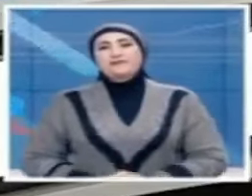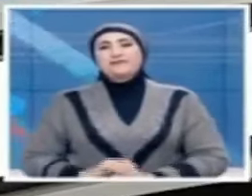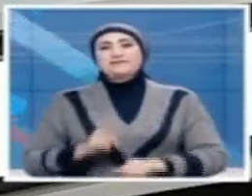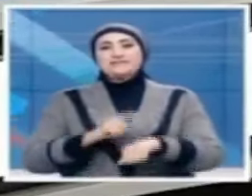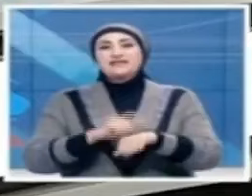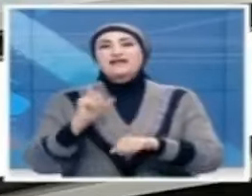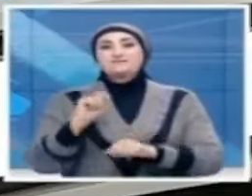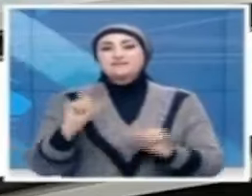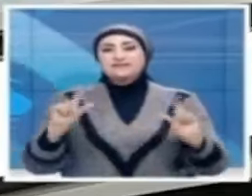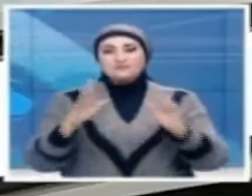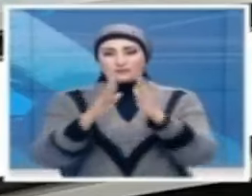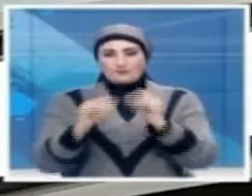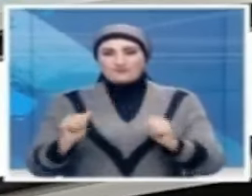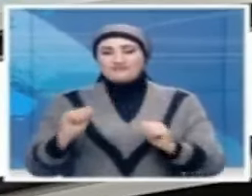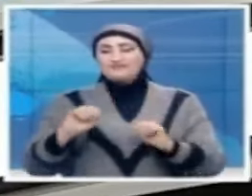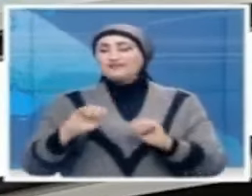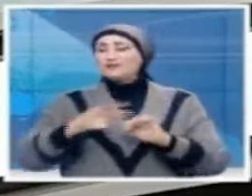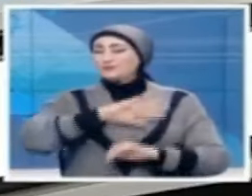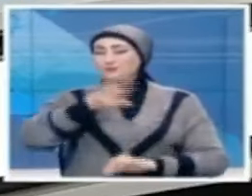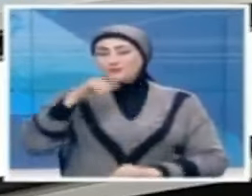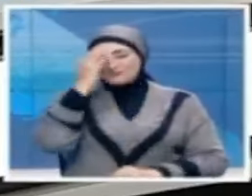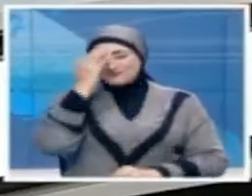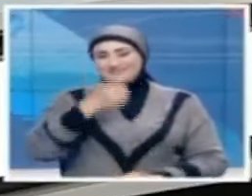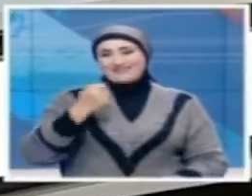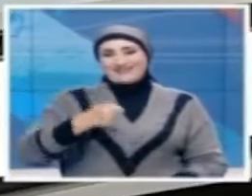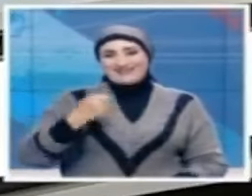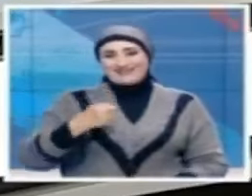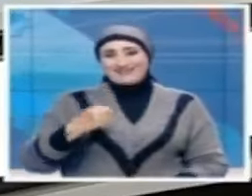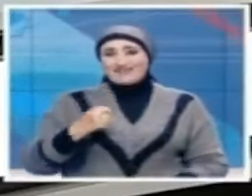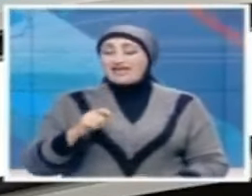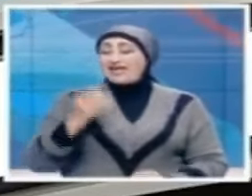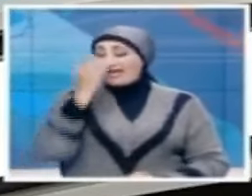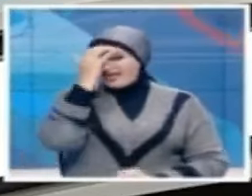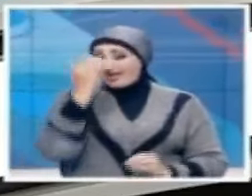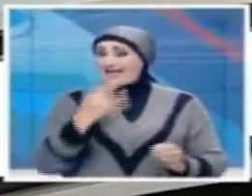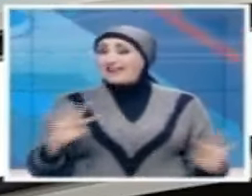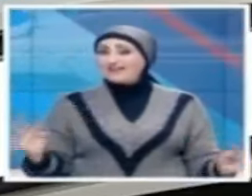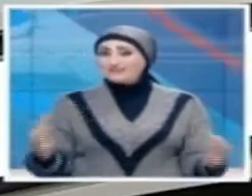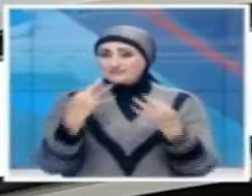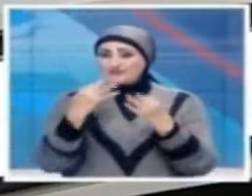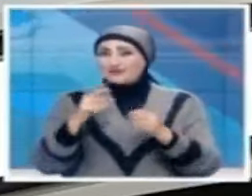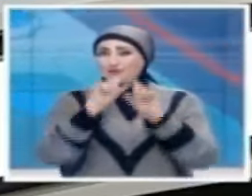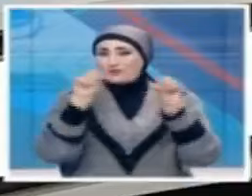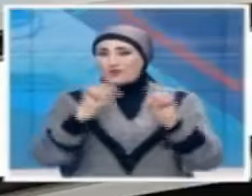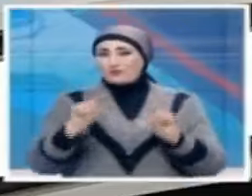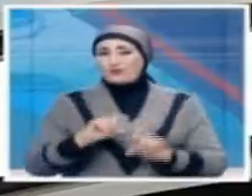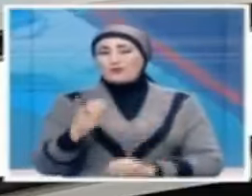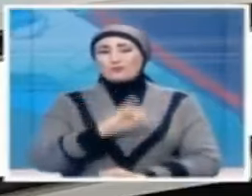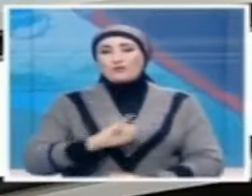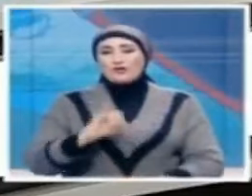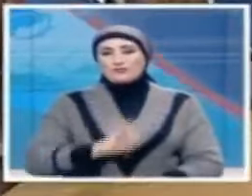الخامسة من التلفزيون المصري. أهلا بكم. أهلا بكم. وإلى العناوين: